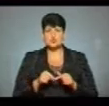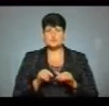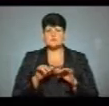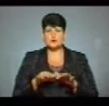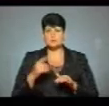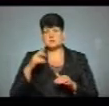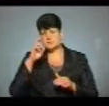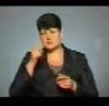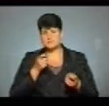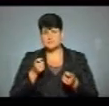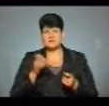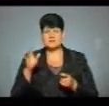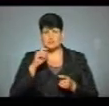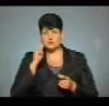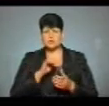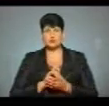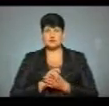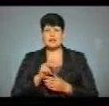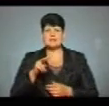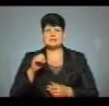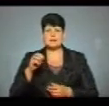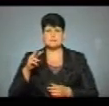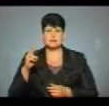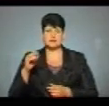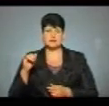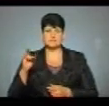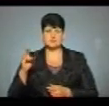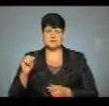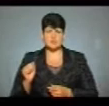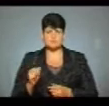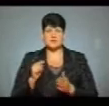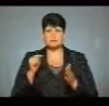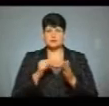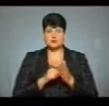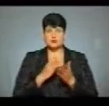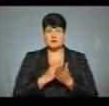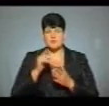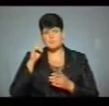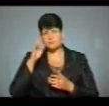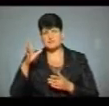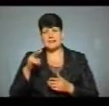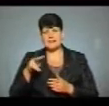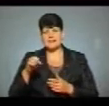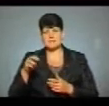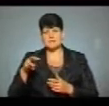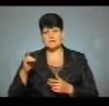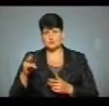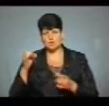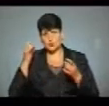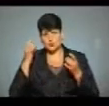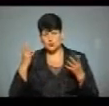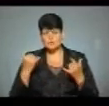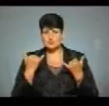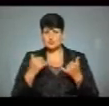державна адміністрація, Всеукраїнське товариство «Лемківщина». Метою фестивалю є популяризація лемківської культури.